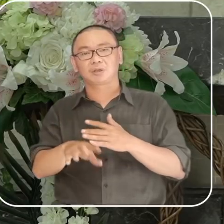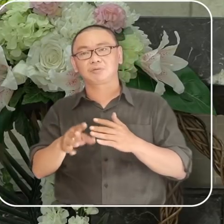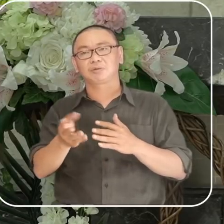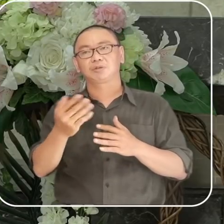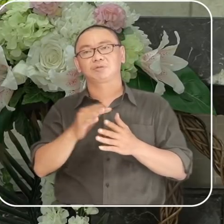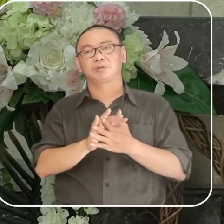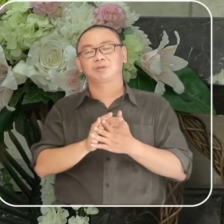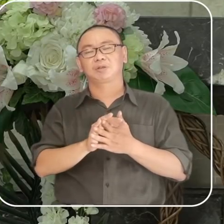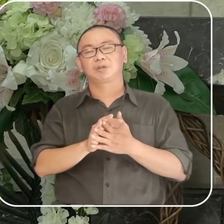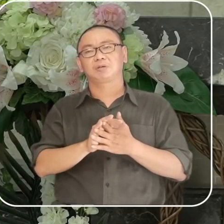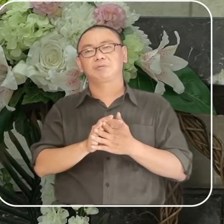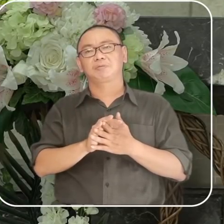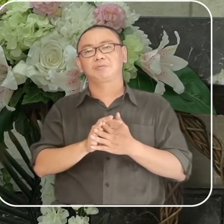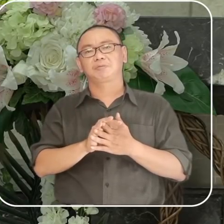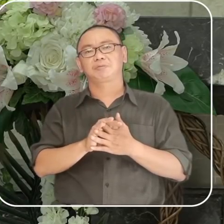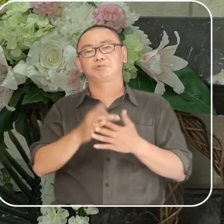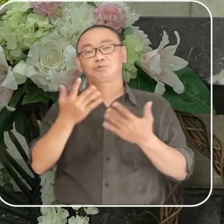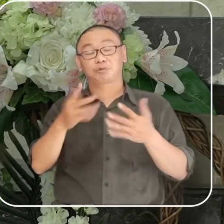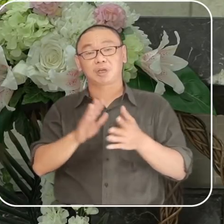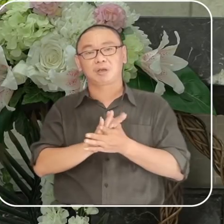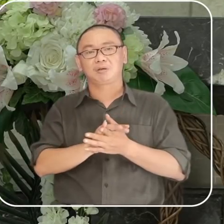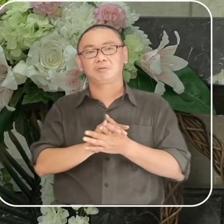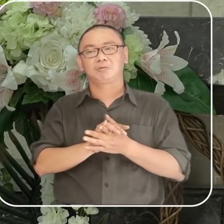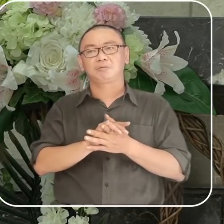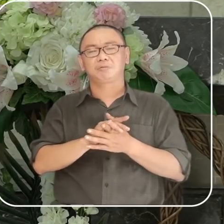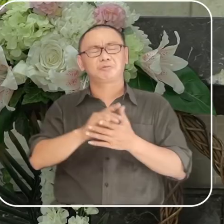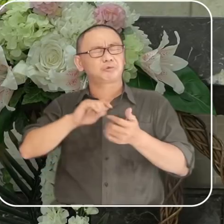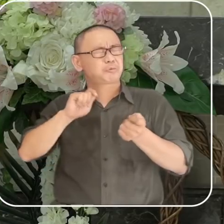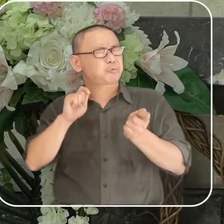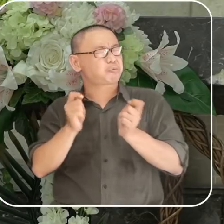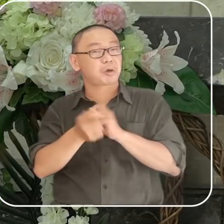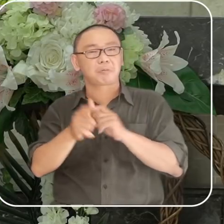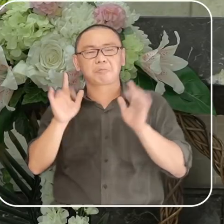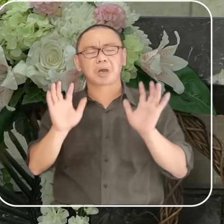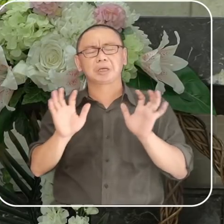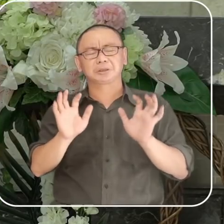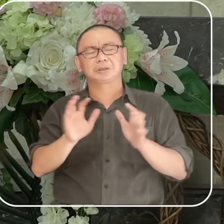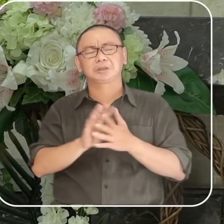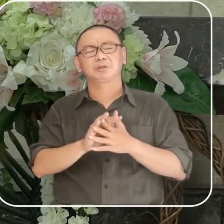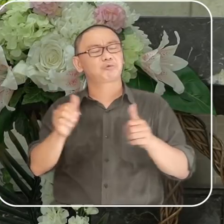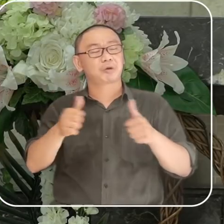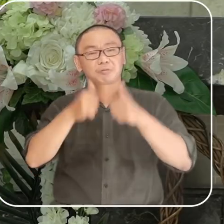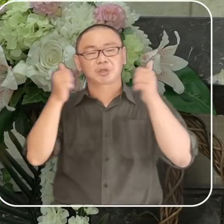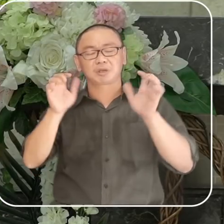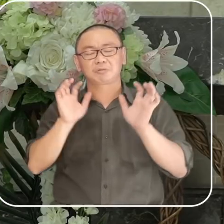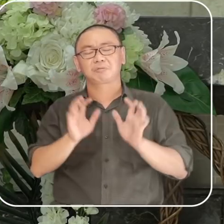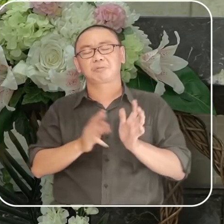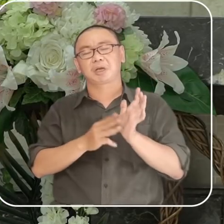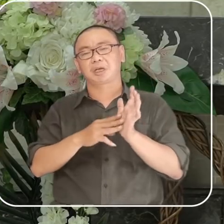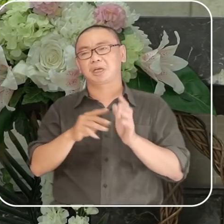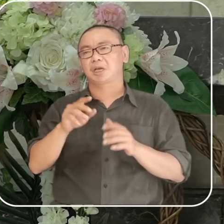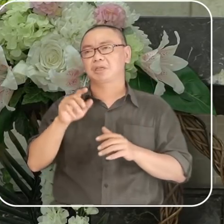pasca Betseba yang sudah mengalami perubahan total yang luar biasa, maka di sana